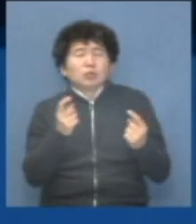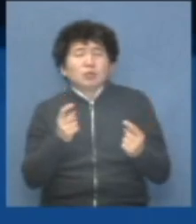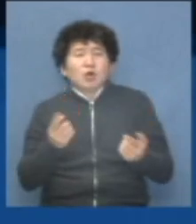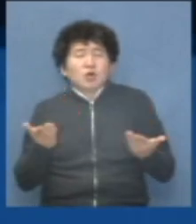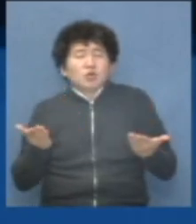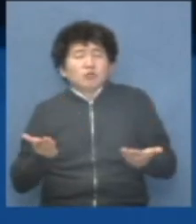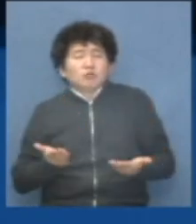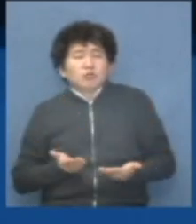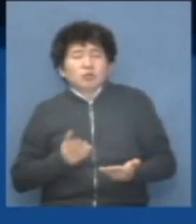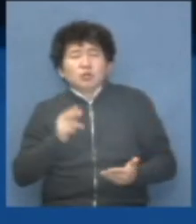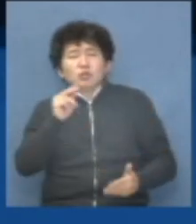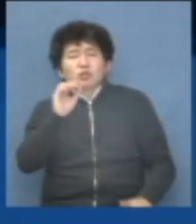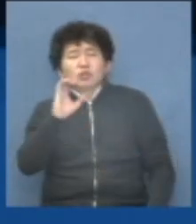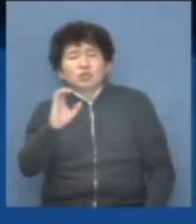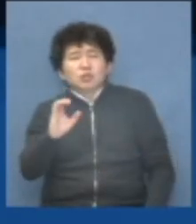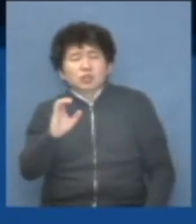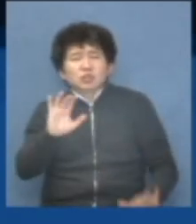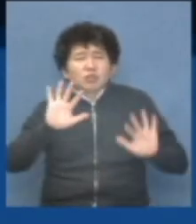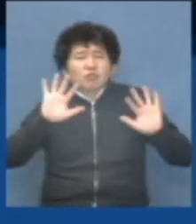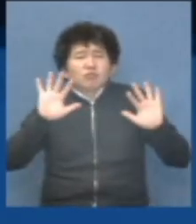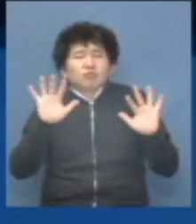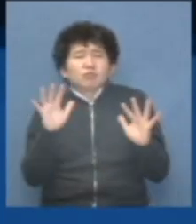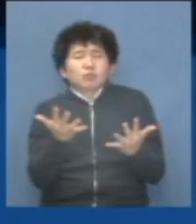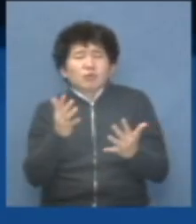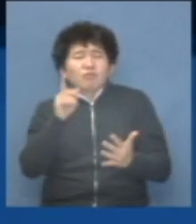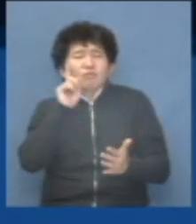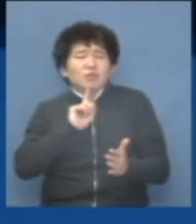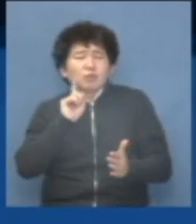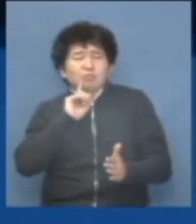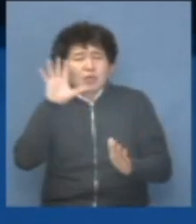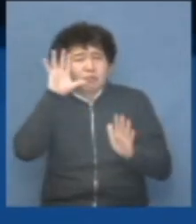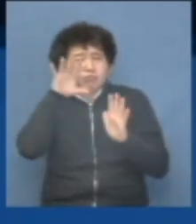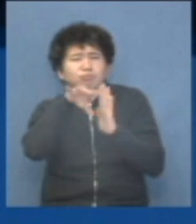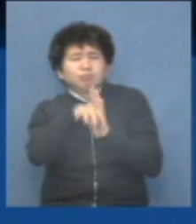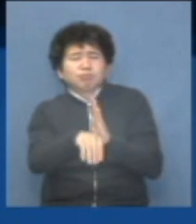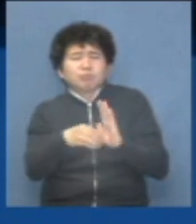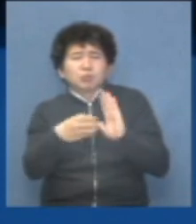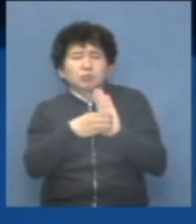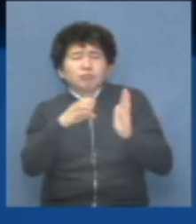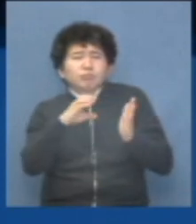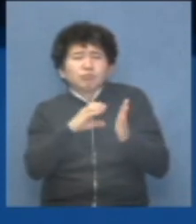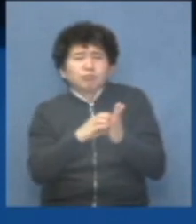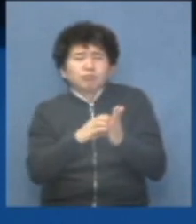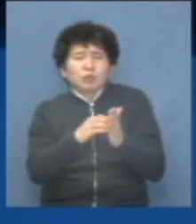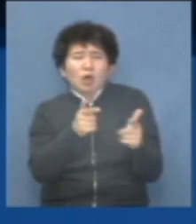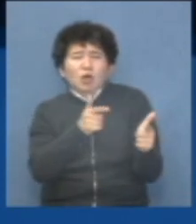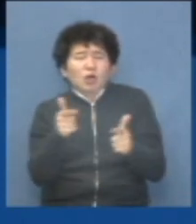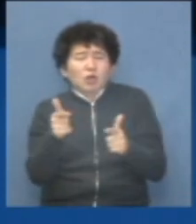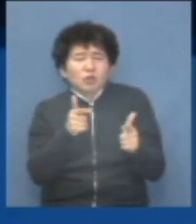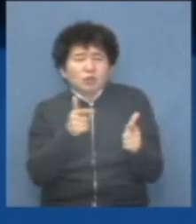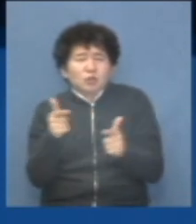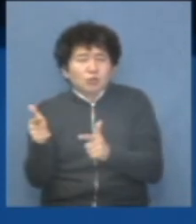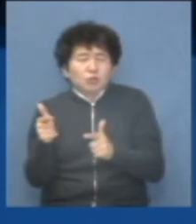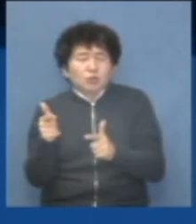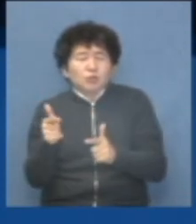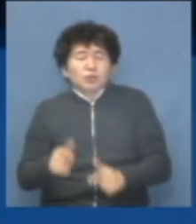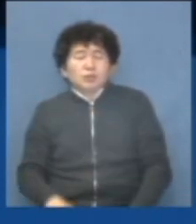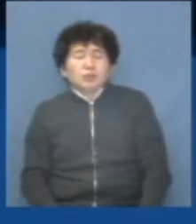тұрғындарды уақытша орналастыру орындары әзірленген. Елді мекенге төнер қауіп жоқ, жағдай бақылауда делінген хабарламада.